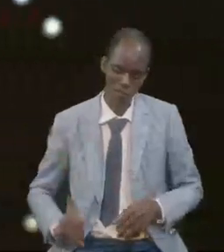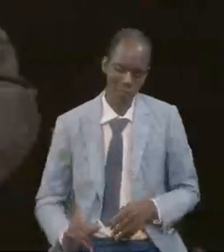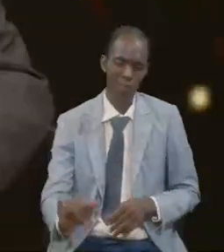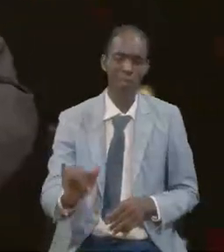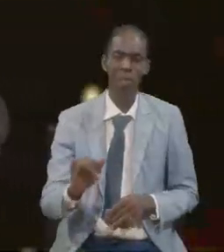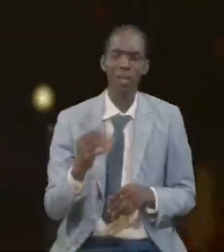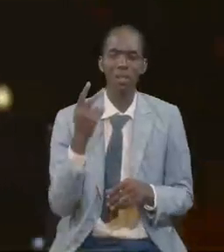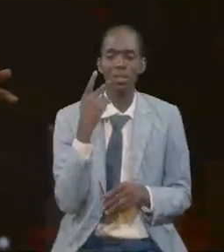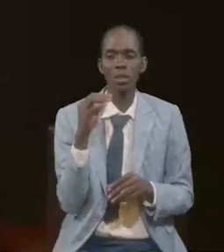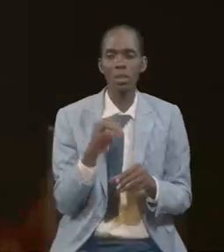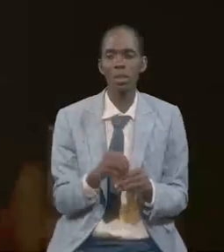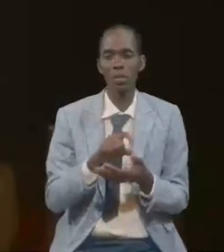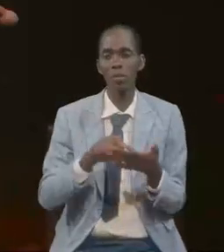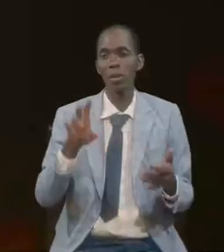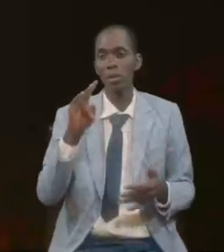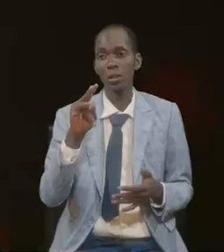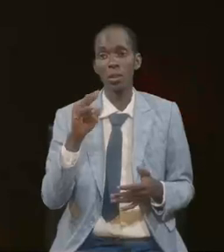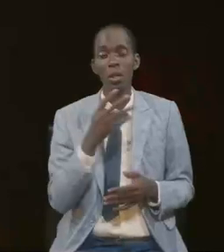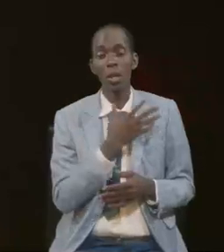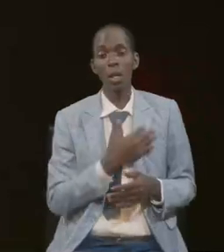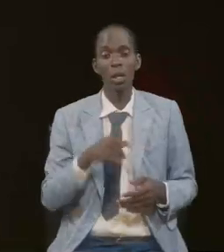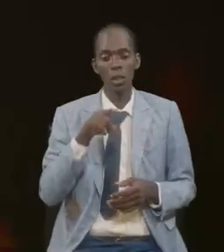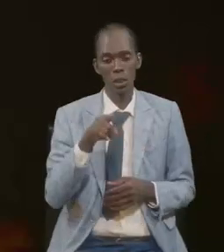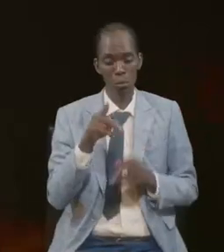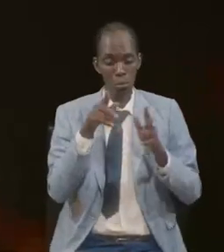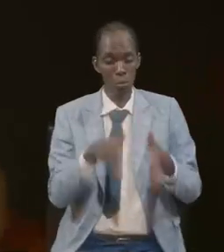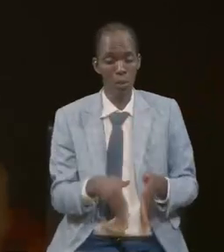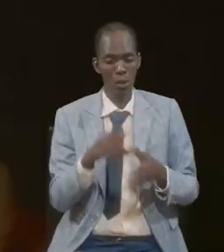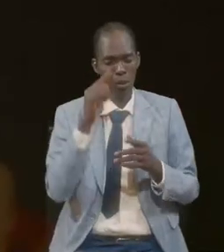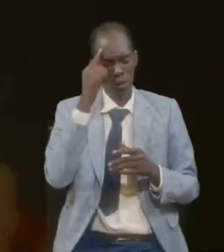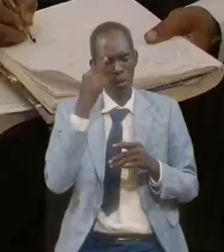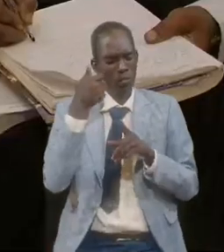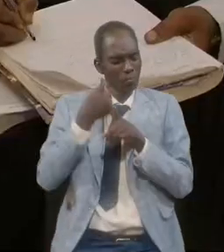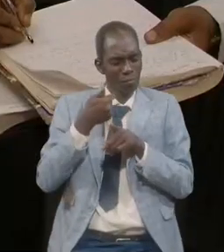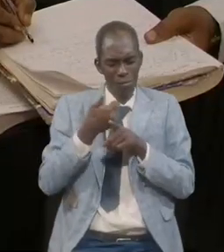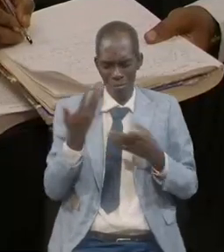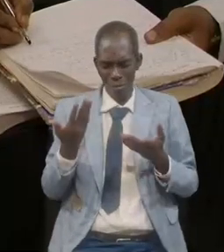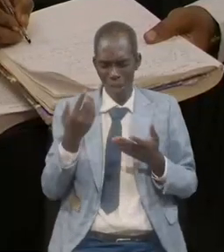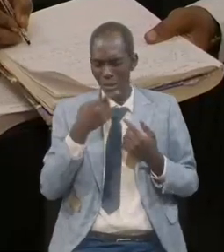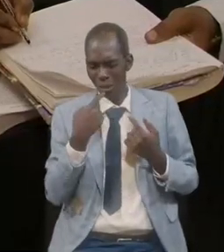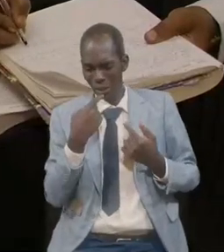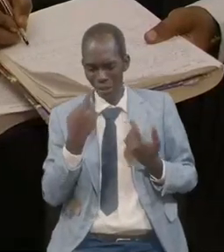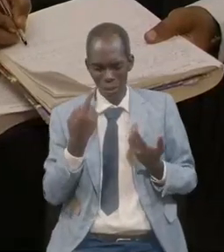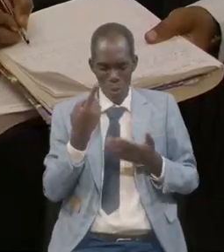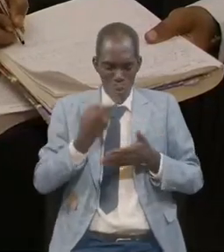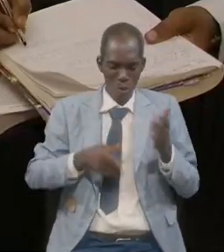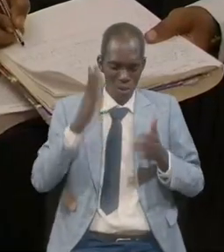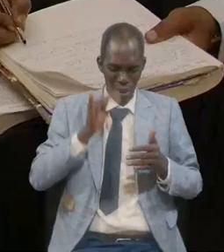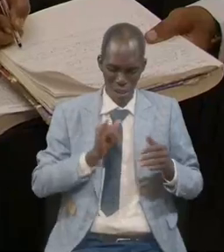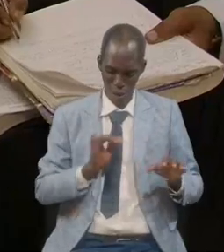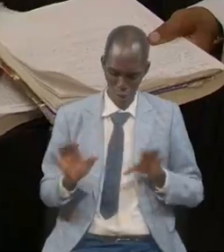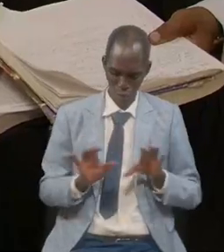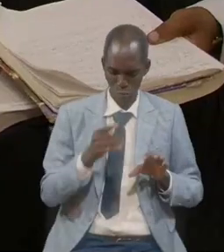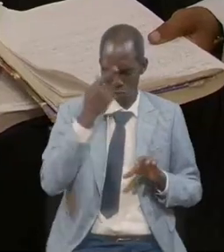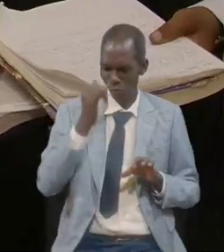éternité perdue. 17 dit, il raisonnait en lui-même, disant, que ferai-je, car je n'ai